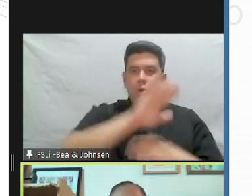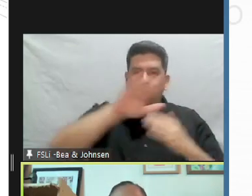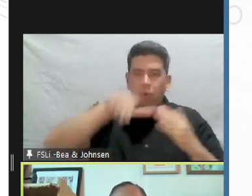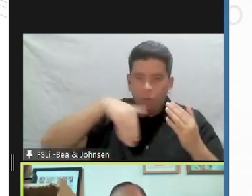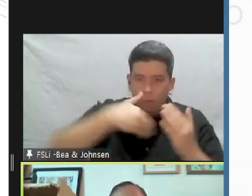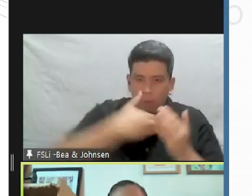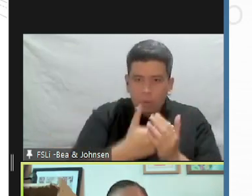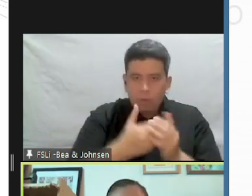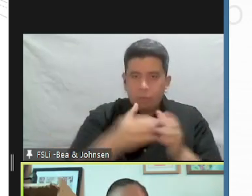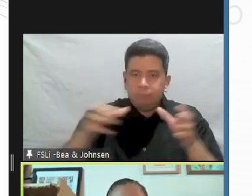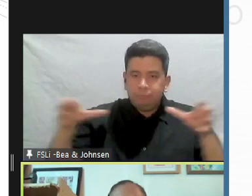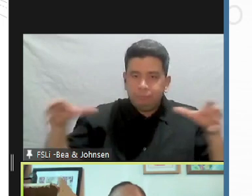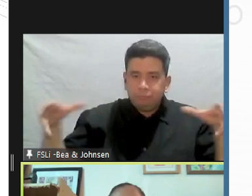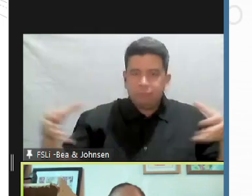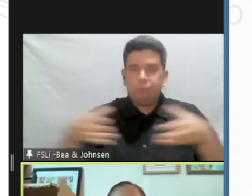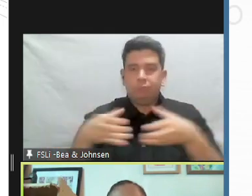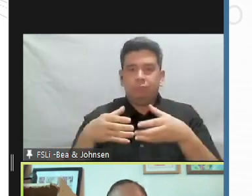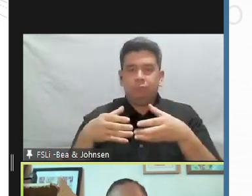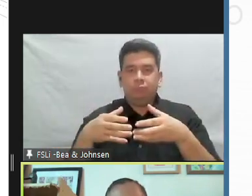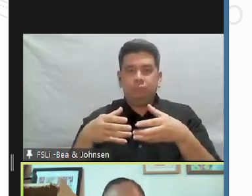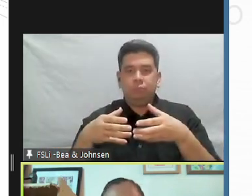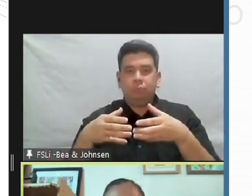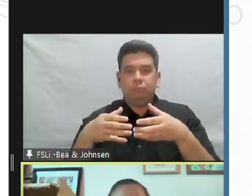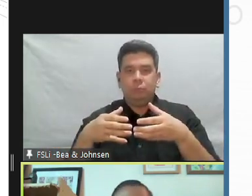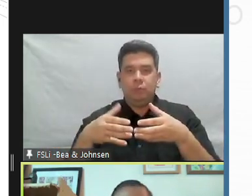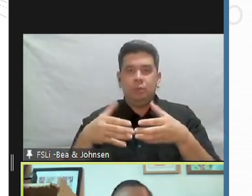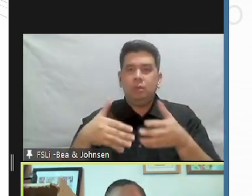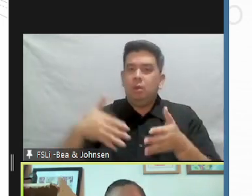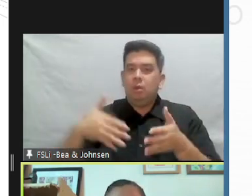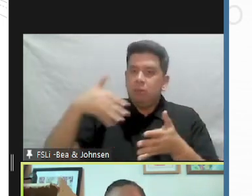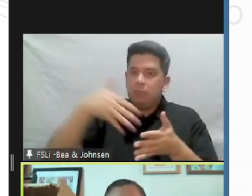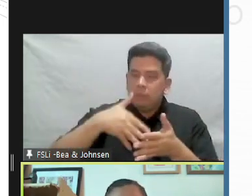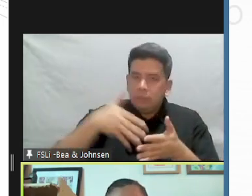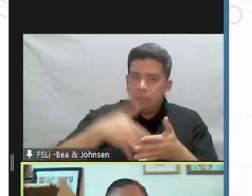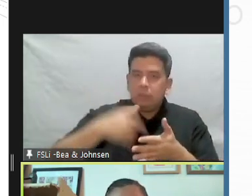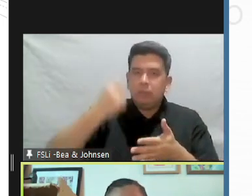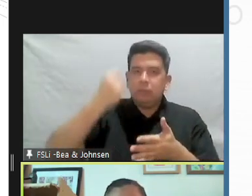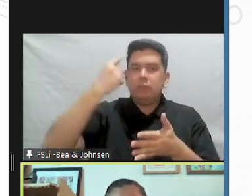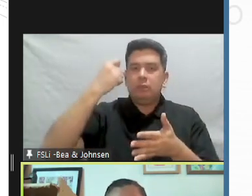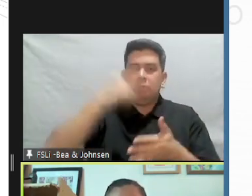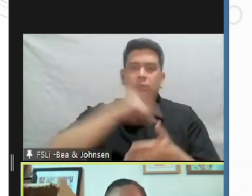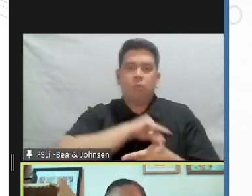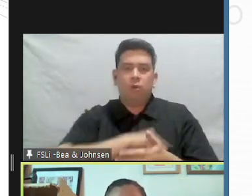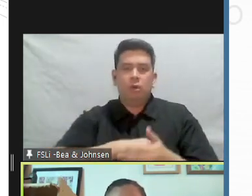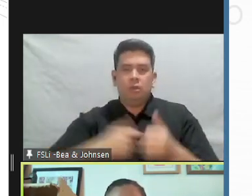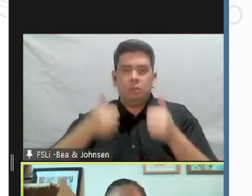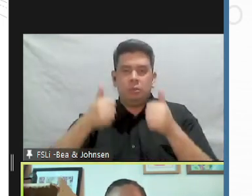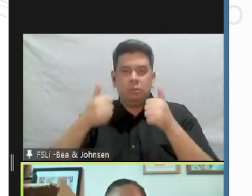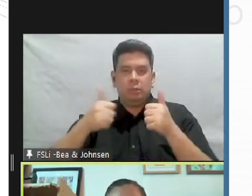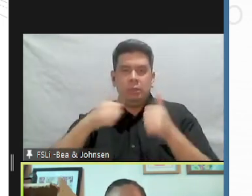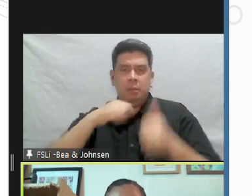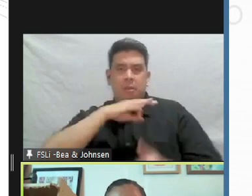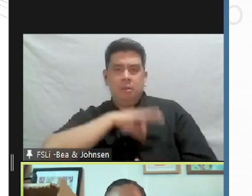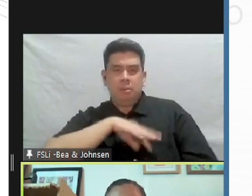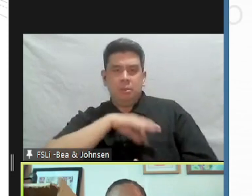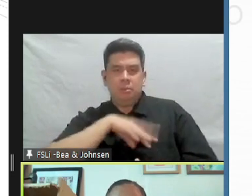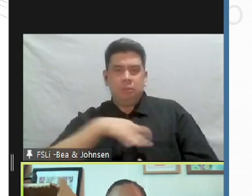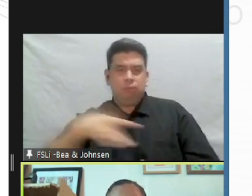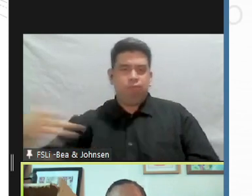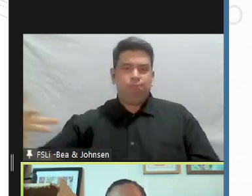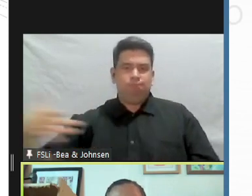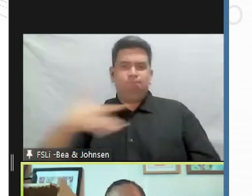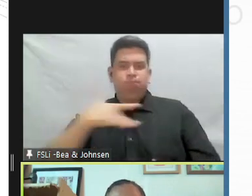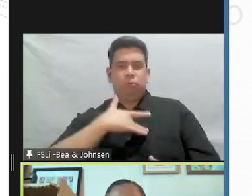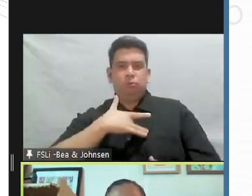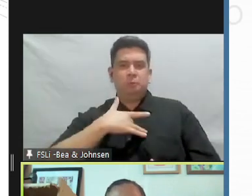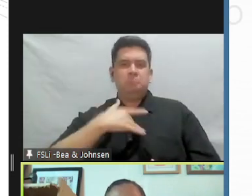naiintindihan, dekalidad, kapakipakinabang sa buhay, tagot sa puso at pag-iisip kung ang gagamitin ay sariling